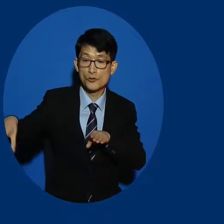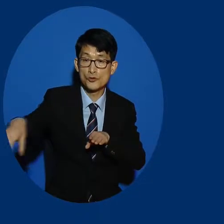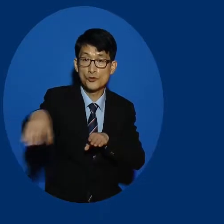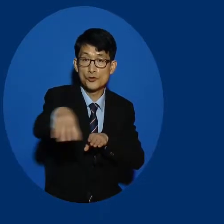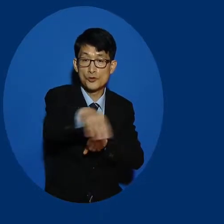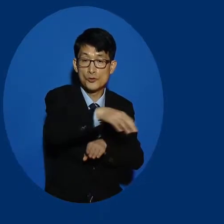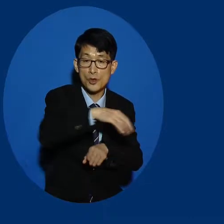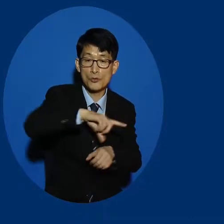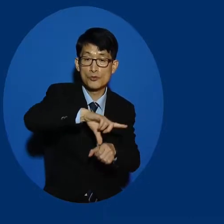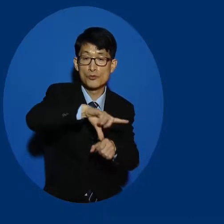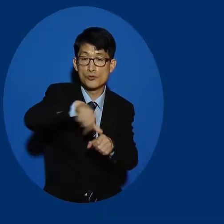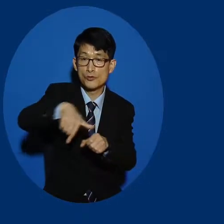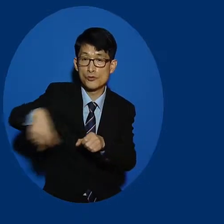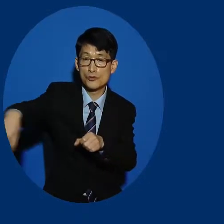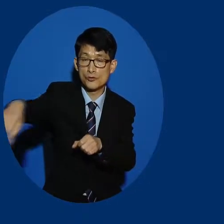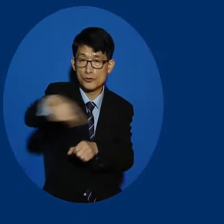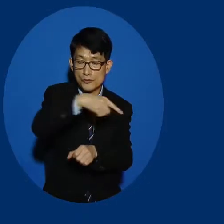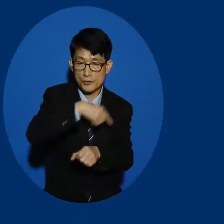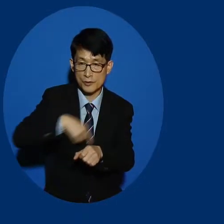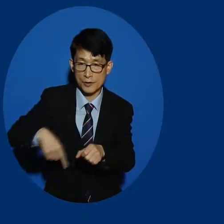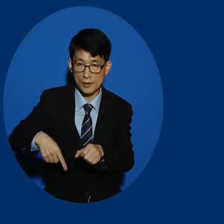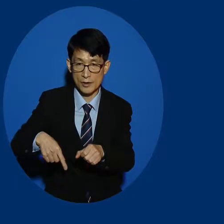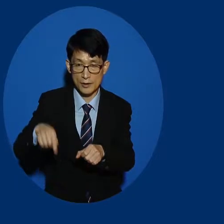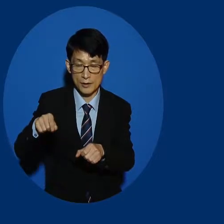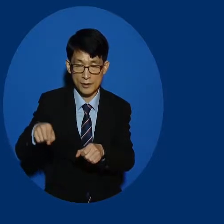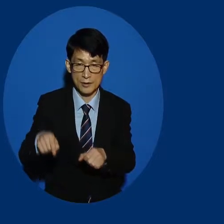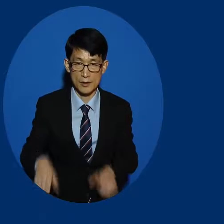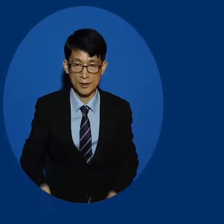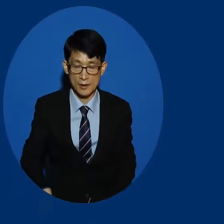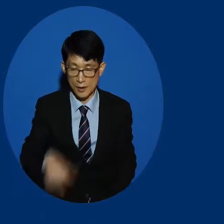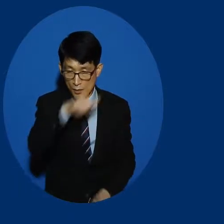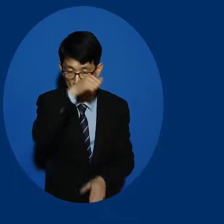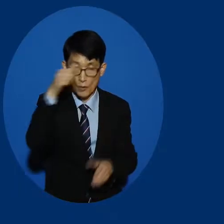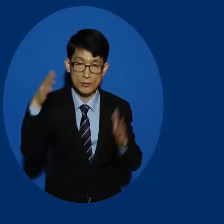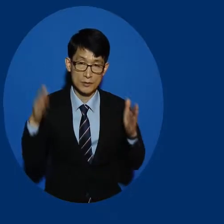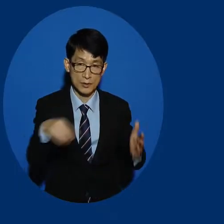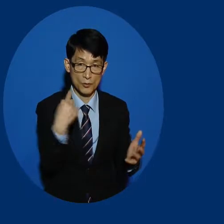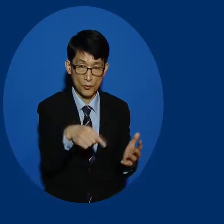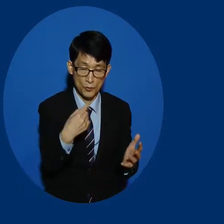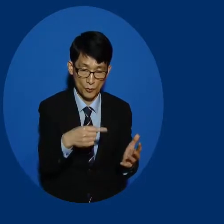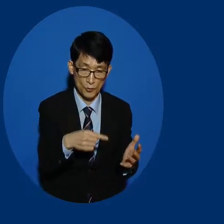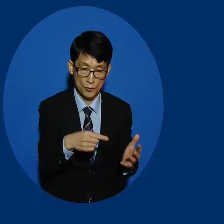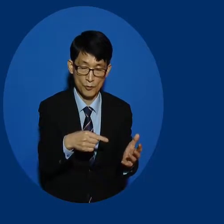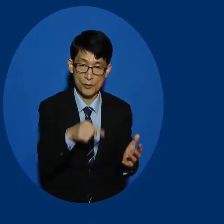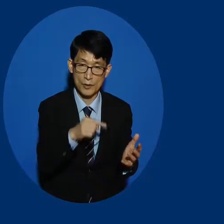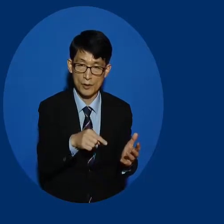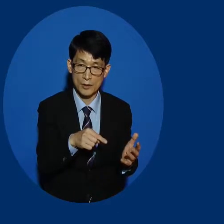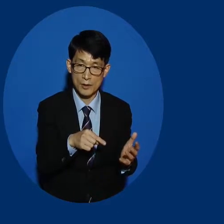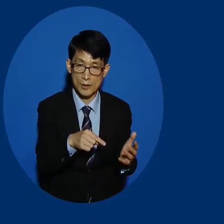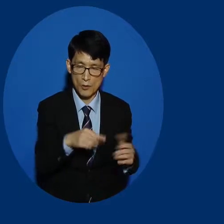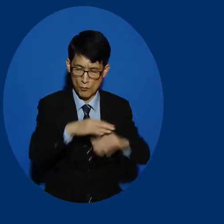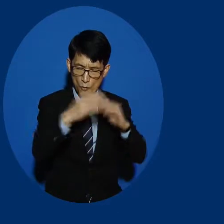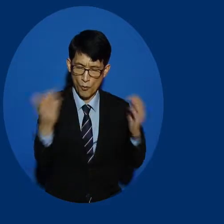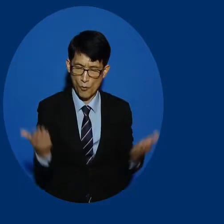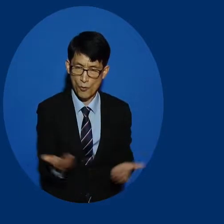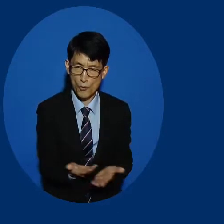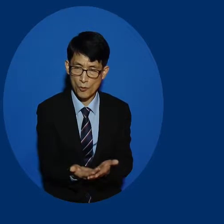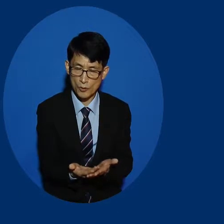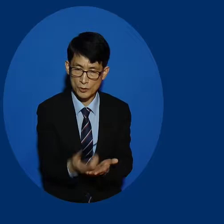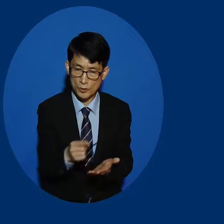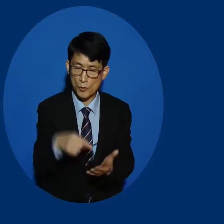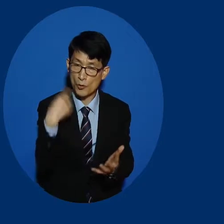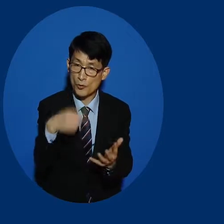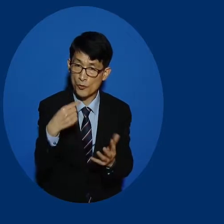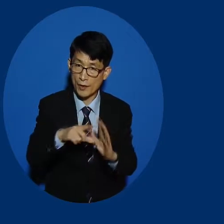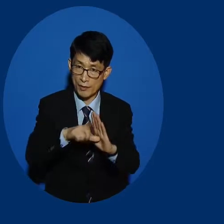MOU를 맺은 그 기관들은 일반 평생교육 기관에서는 모든 프로그램을 개설할 때